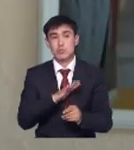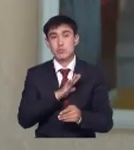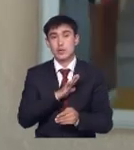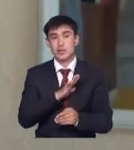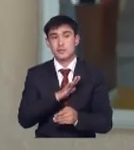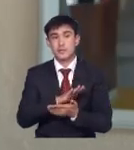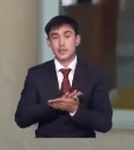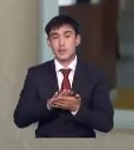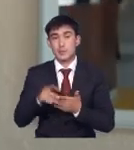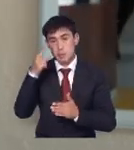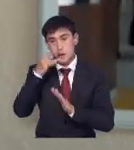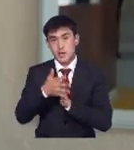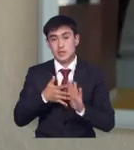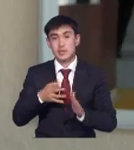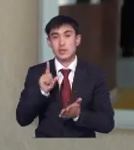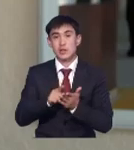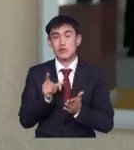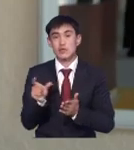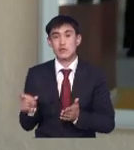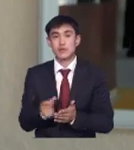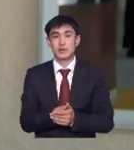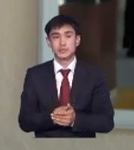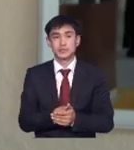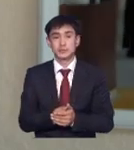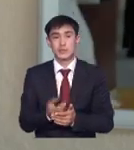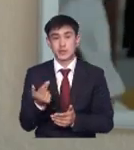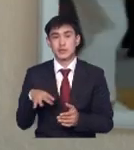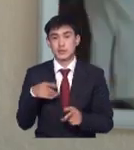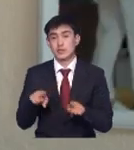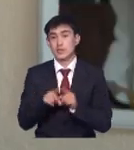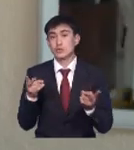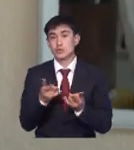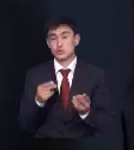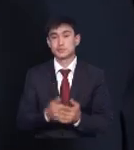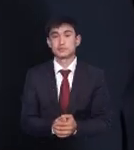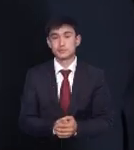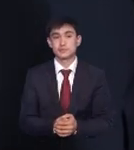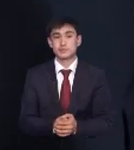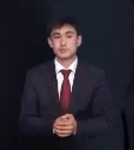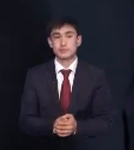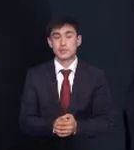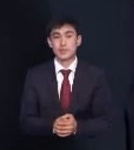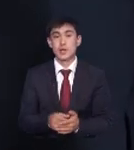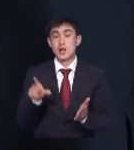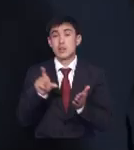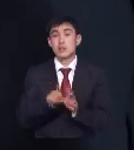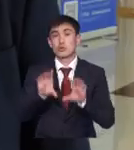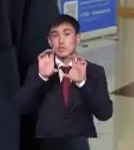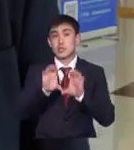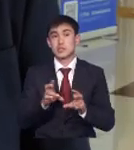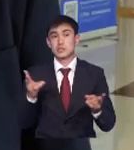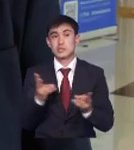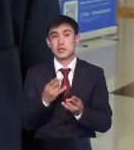было понятно для налоговиков наверное так надо так нужно налоговое законодательство